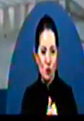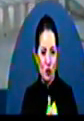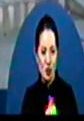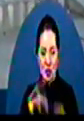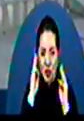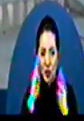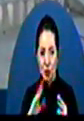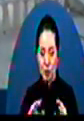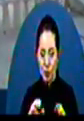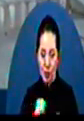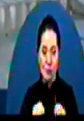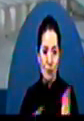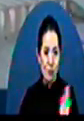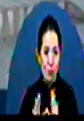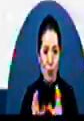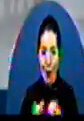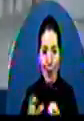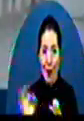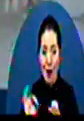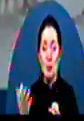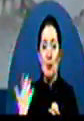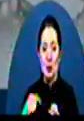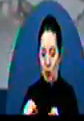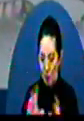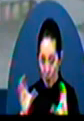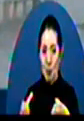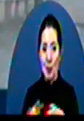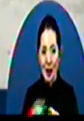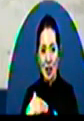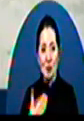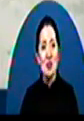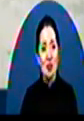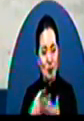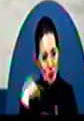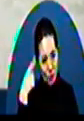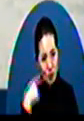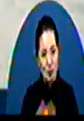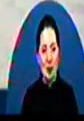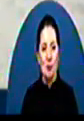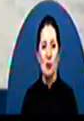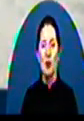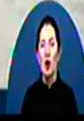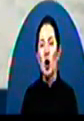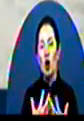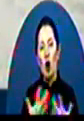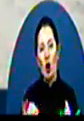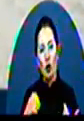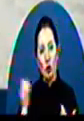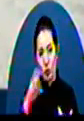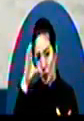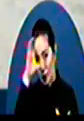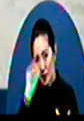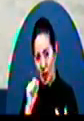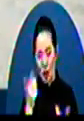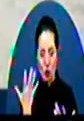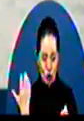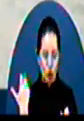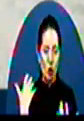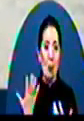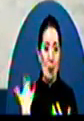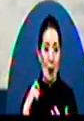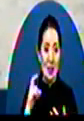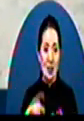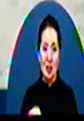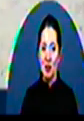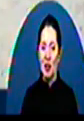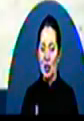баг гарч ирээгүй хүнч гарч ирээгүй. Би багаар нь дэмжинэ л гэж бодож байна. Зөндөл олон ерөнхий сайд, зөндөл олон хүн яасан. Хэрэвсэ